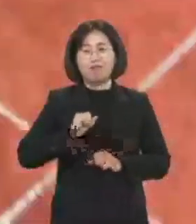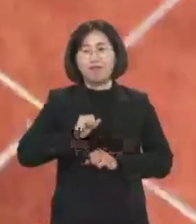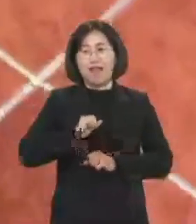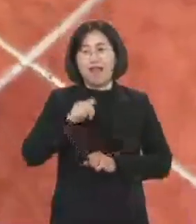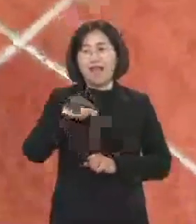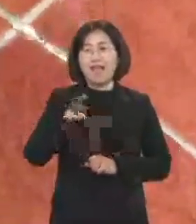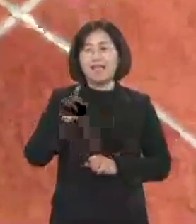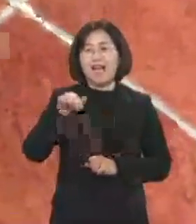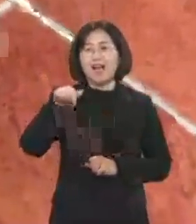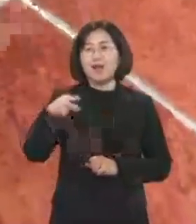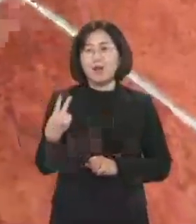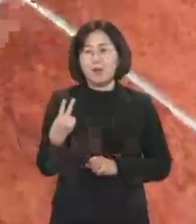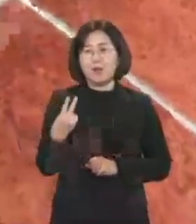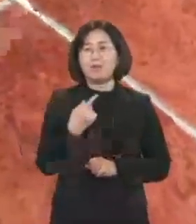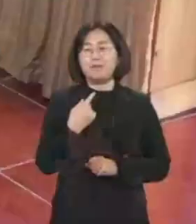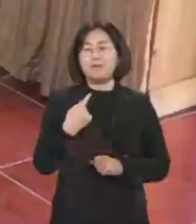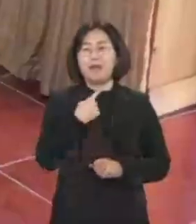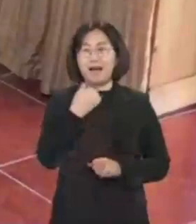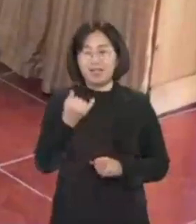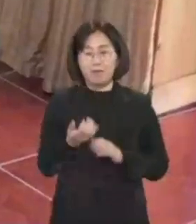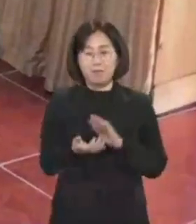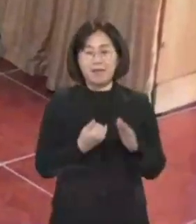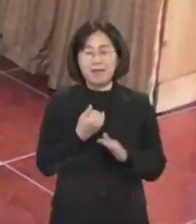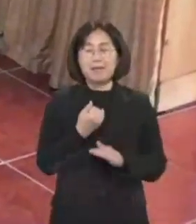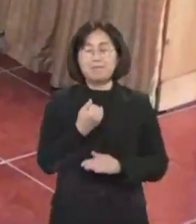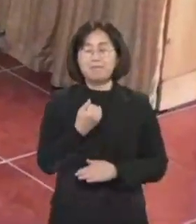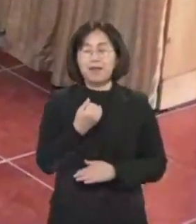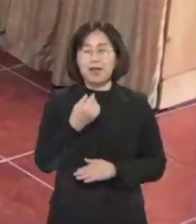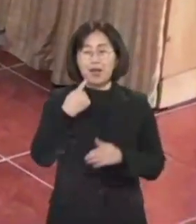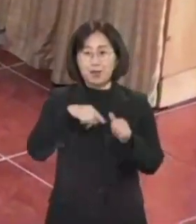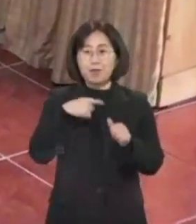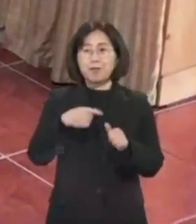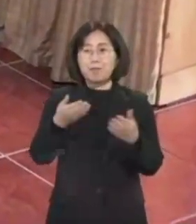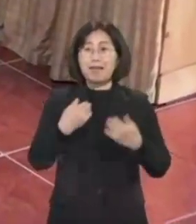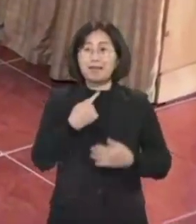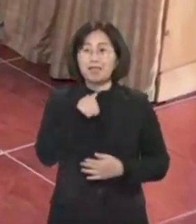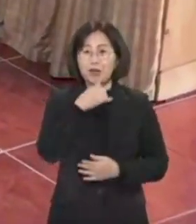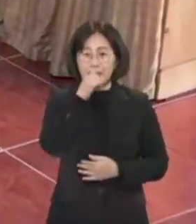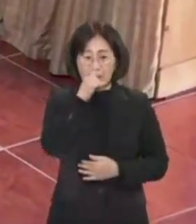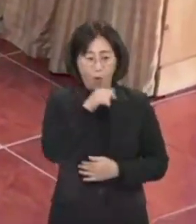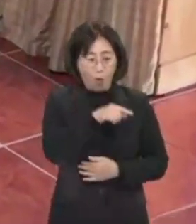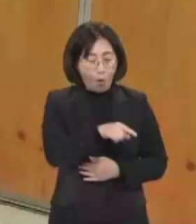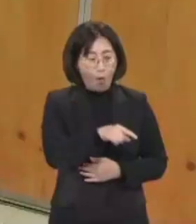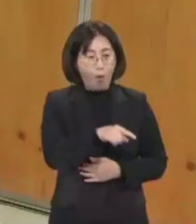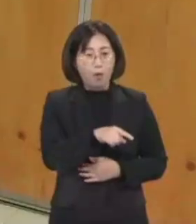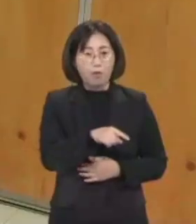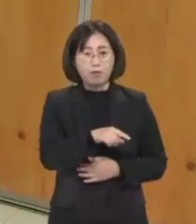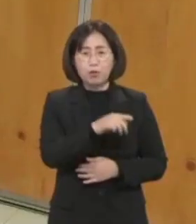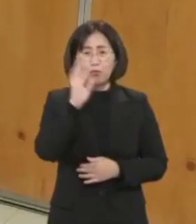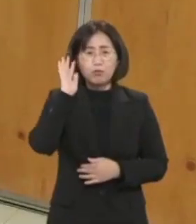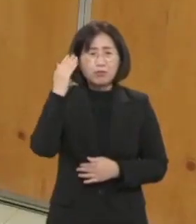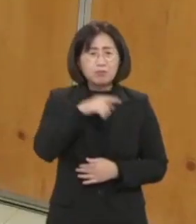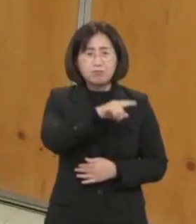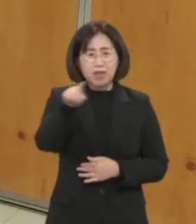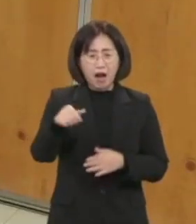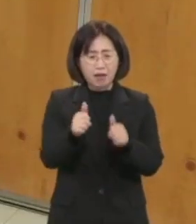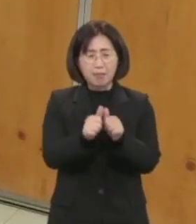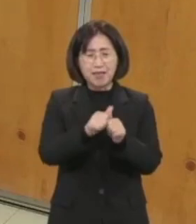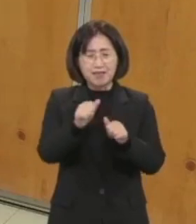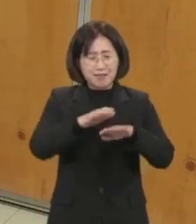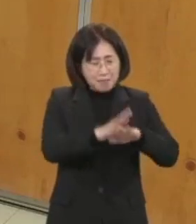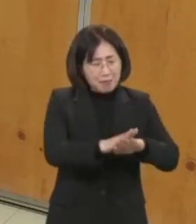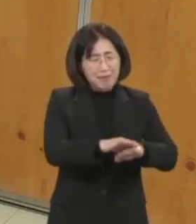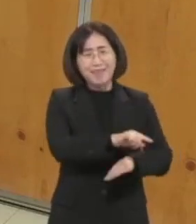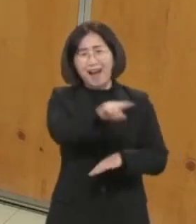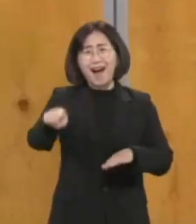했는데 미리 교육도 많이 받고 수실 하다 보니까 즘 요즘 심패 수 생수는 거의 남자들 필수